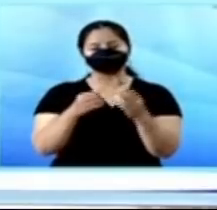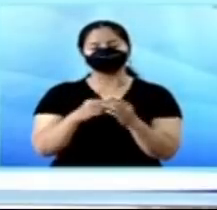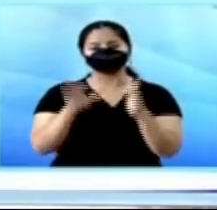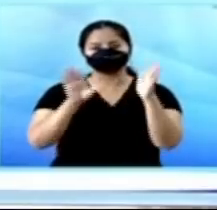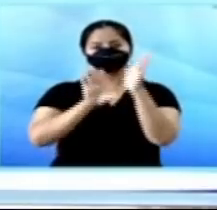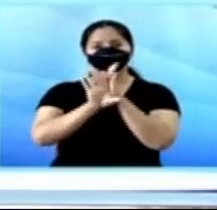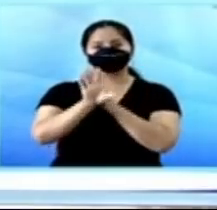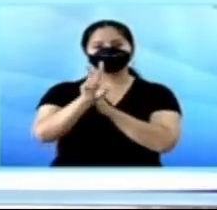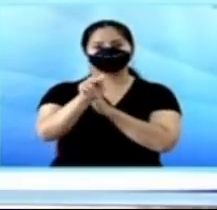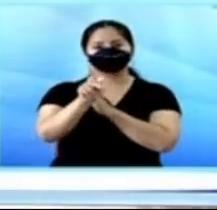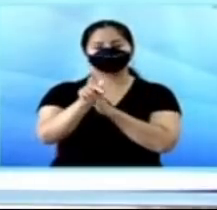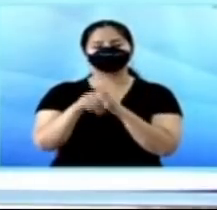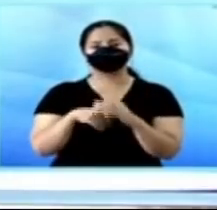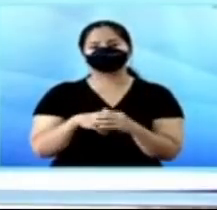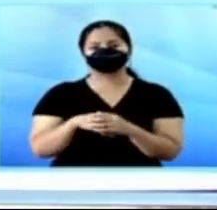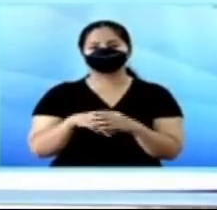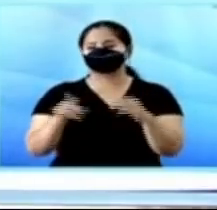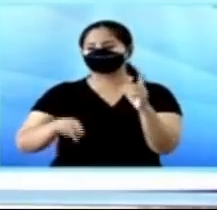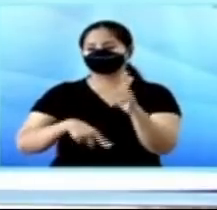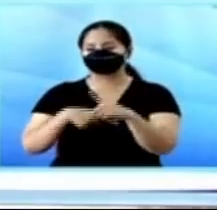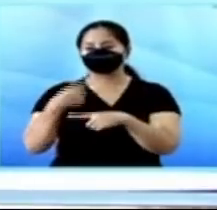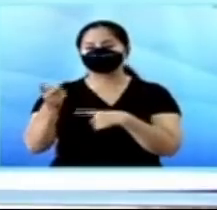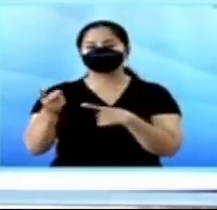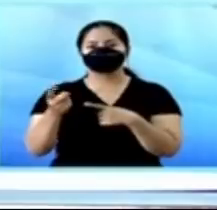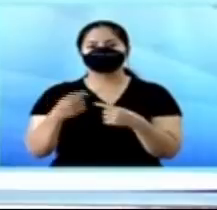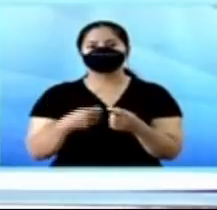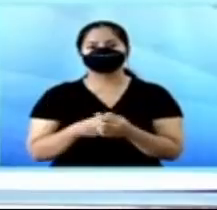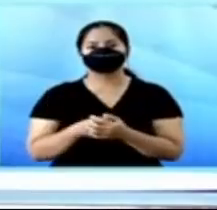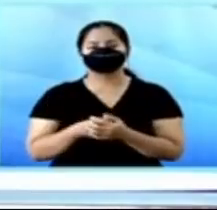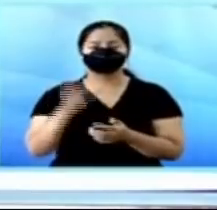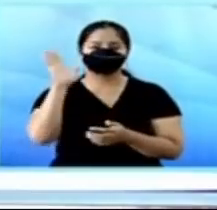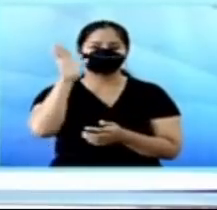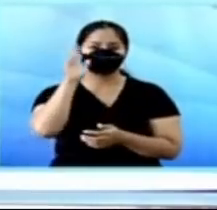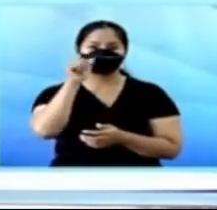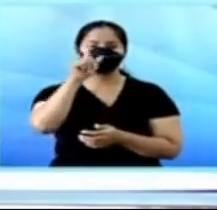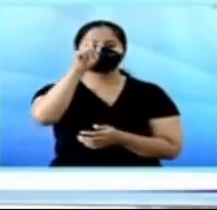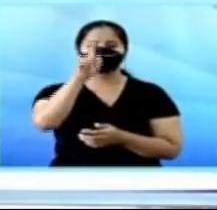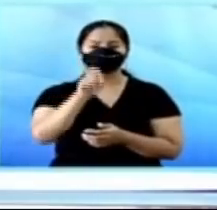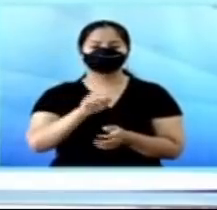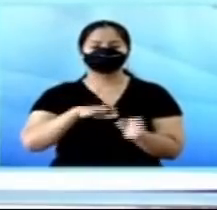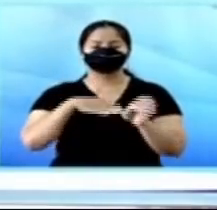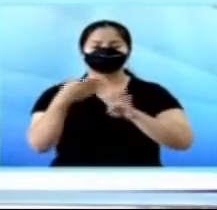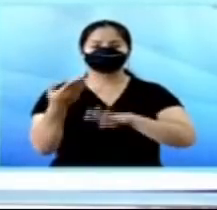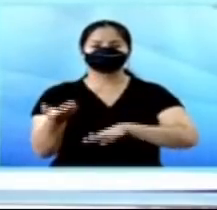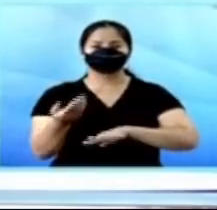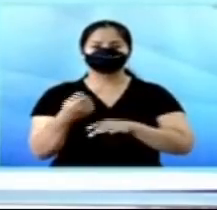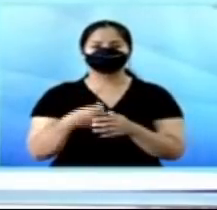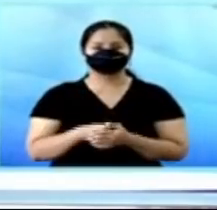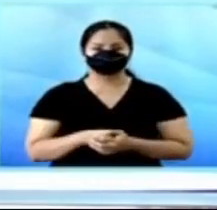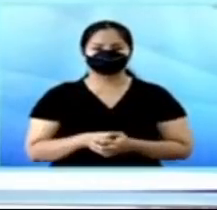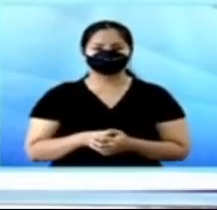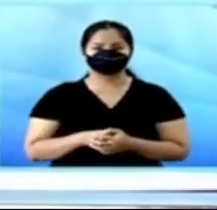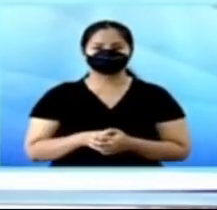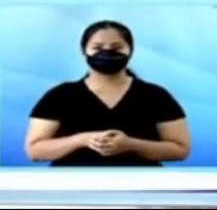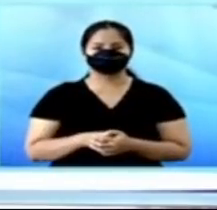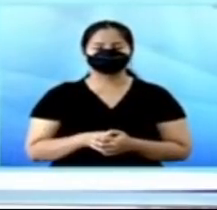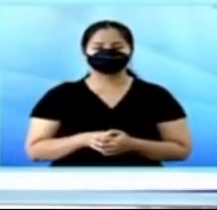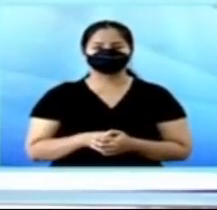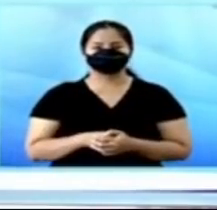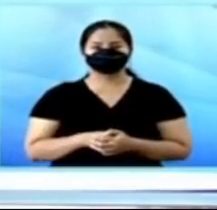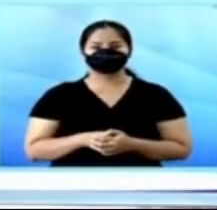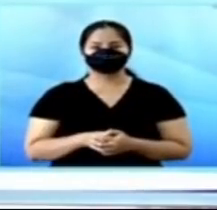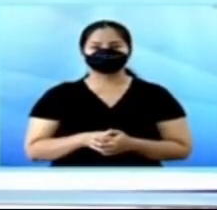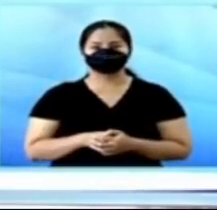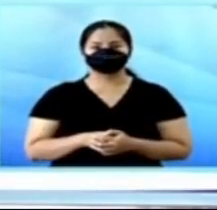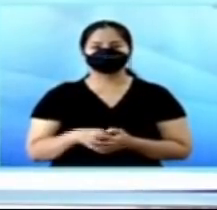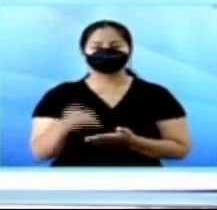วางนั้นก็ย้อนว่าไปสงสการผู้เป็นพ่อที่ได้เสียชีวิตอยู่บ้านหอซิม